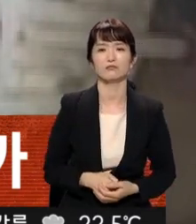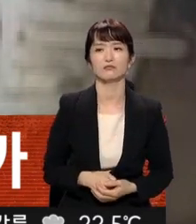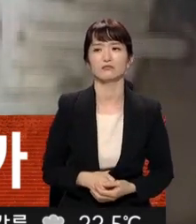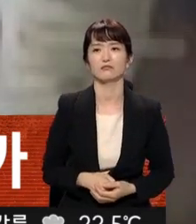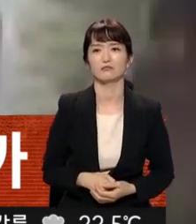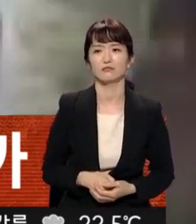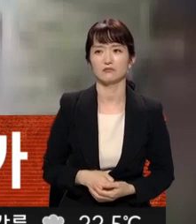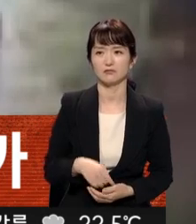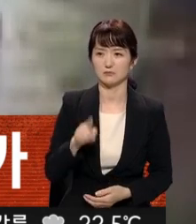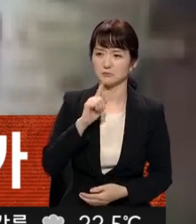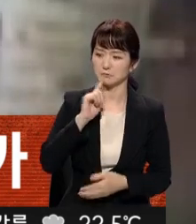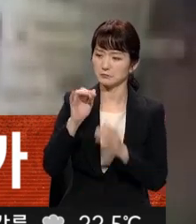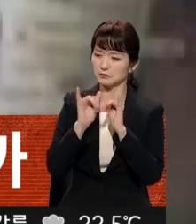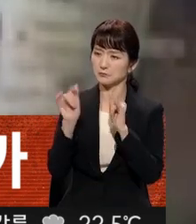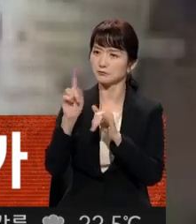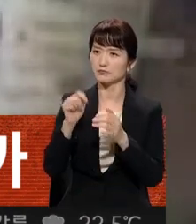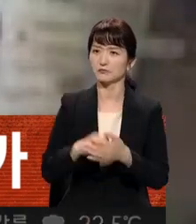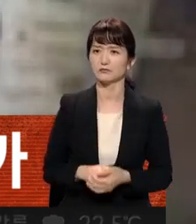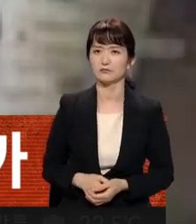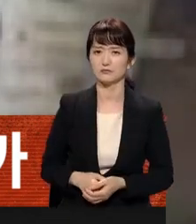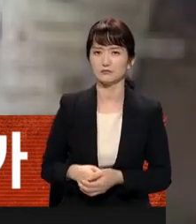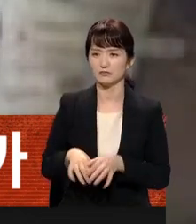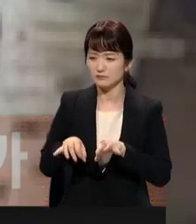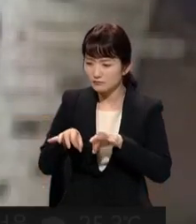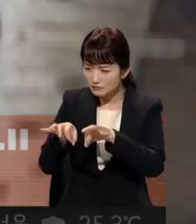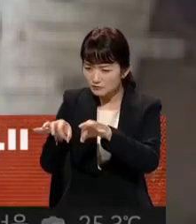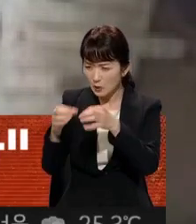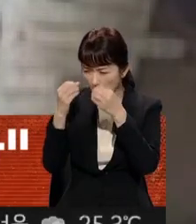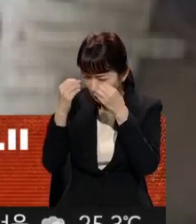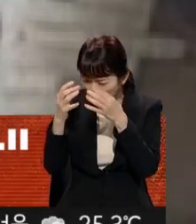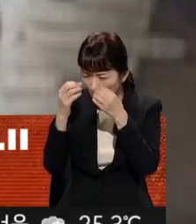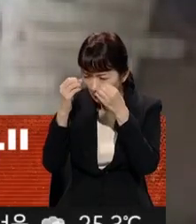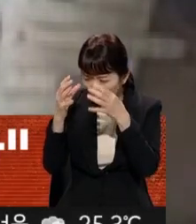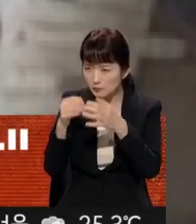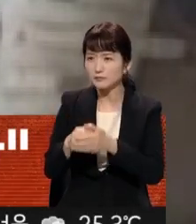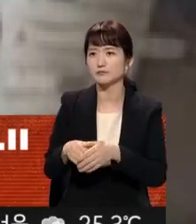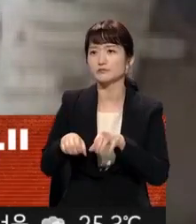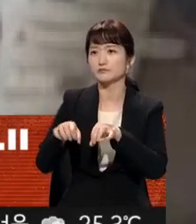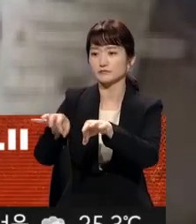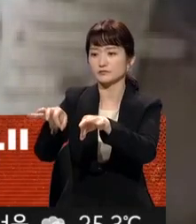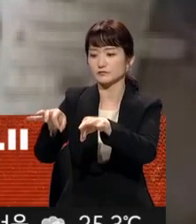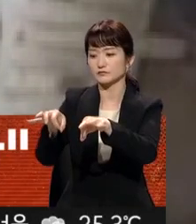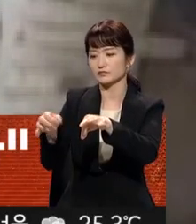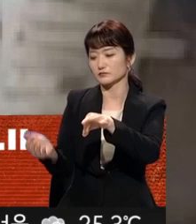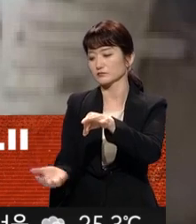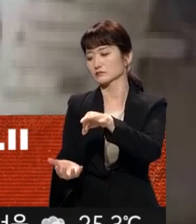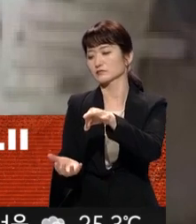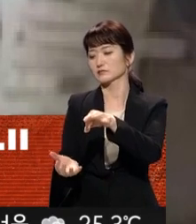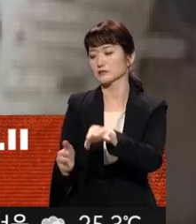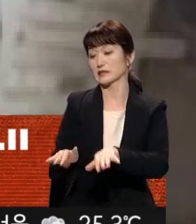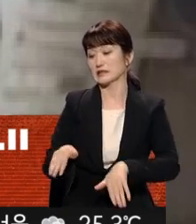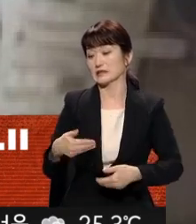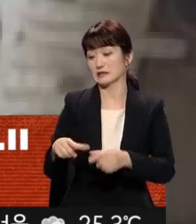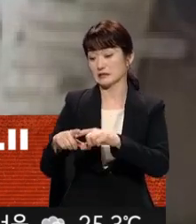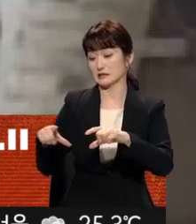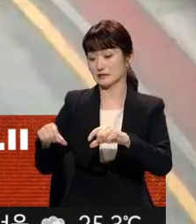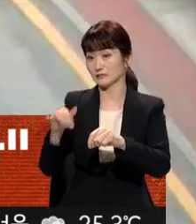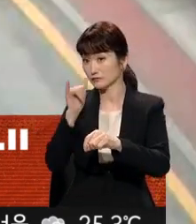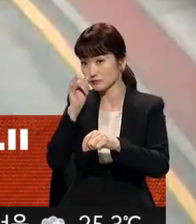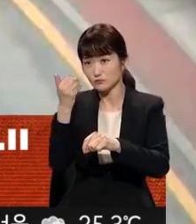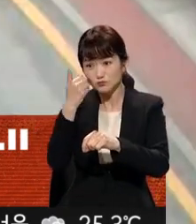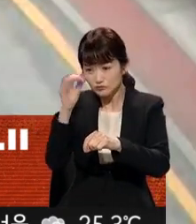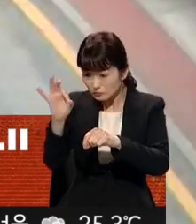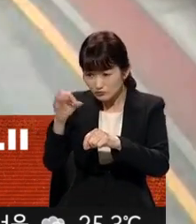제도자가 보시기에는 이거는 너무 새 거고, 그래서 바구니에 기저귀도 있었기 때문에 누가 봐도 버린 거라고는 생각할 수